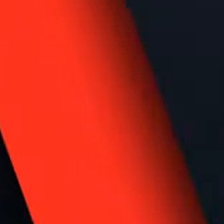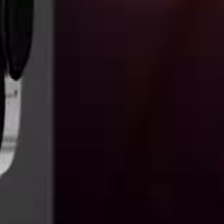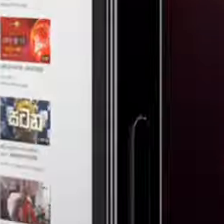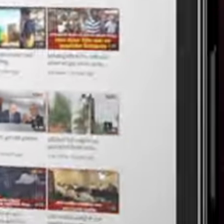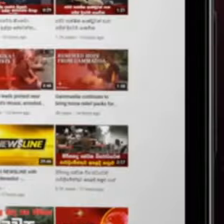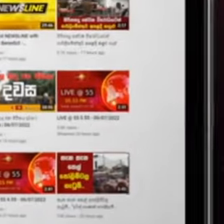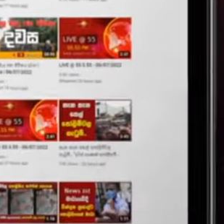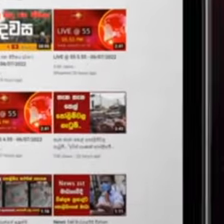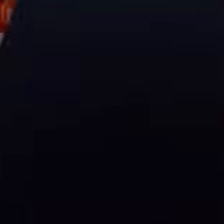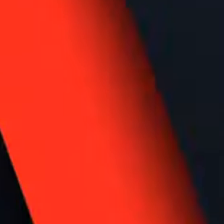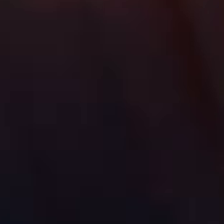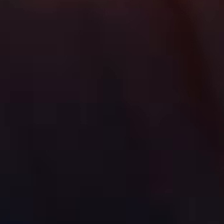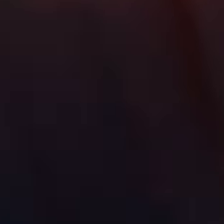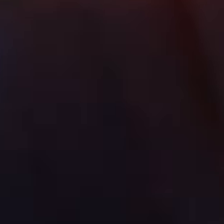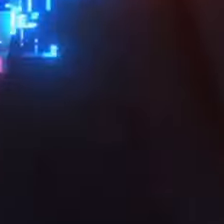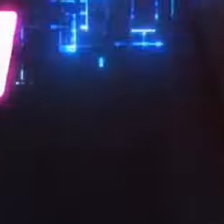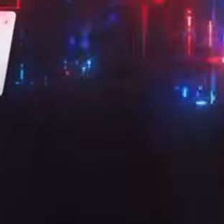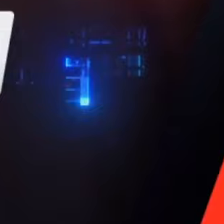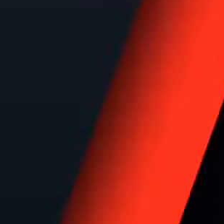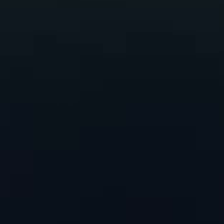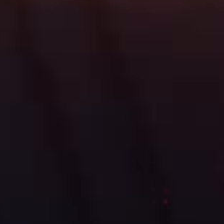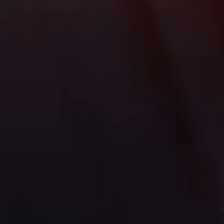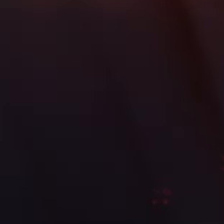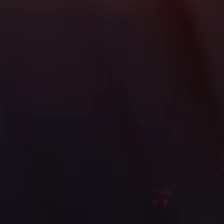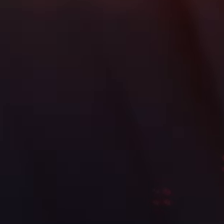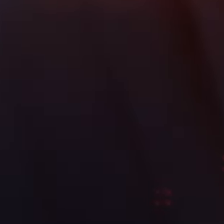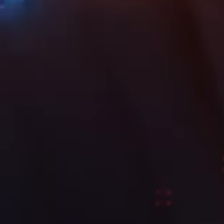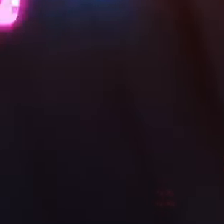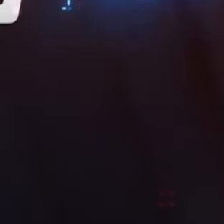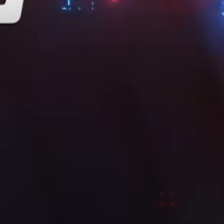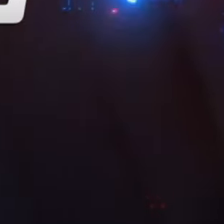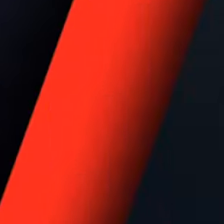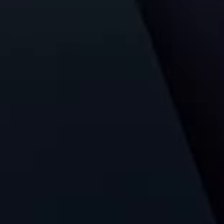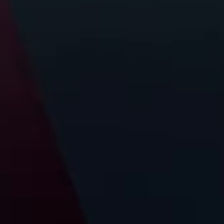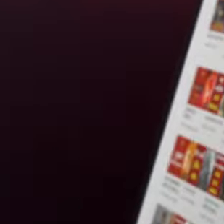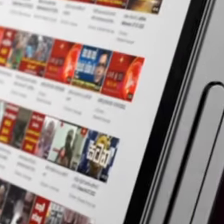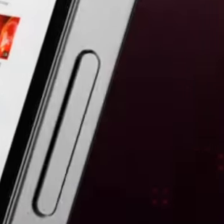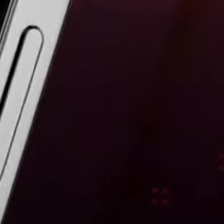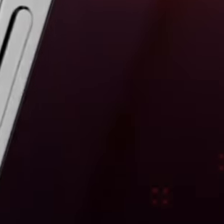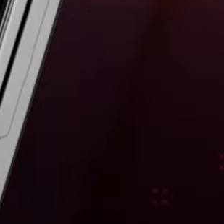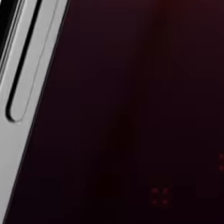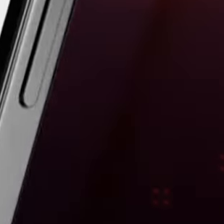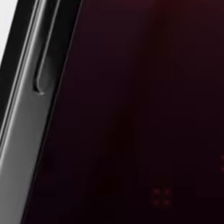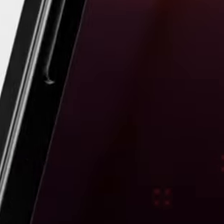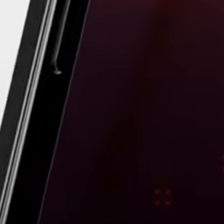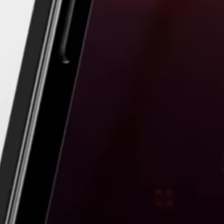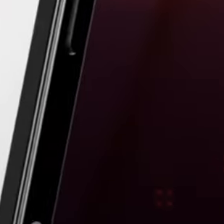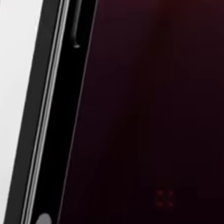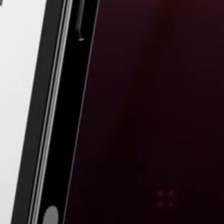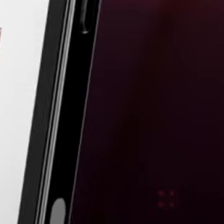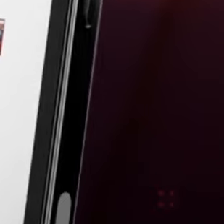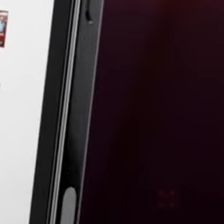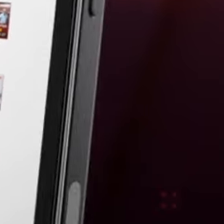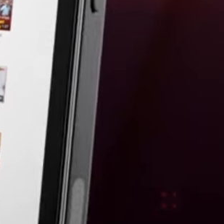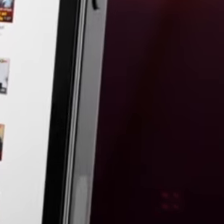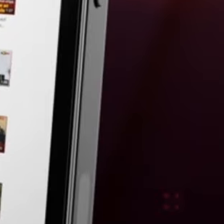කෙටියෙන් දත්ත වැඩියෙන් සයිබර් අවකාශයේ කලබන උවත් සලකුණ Newsfirst YouTube channel